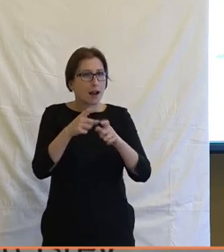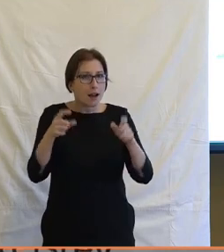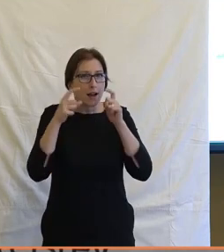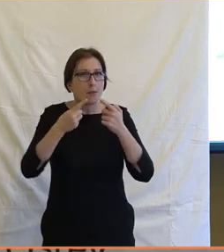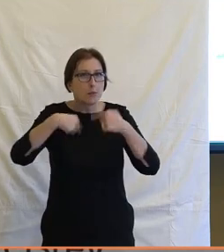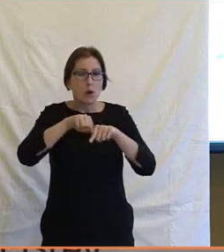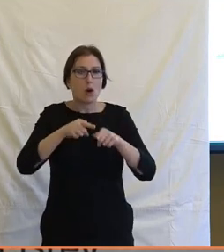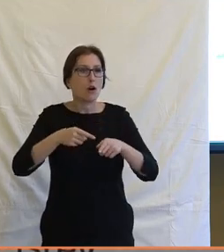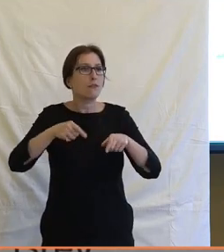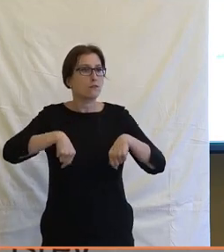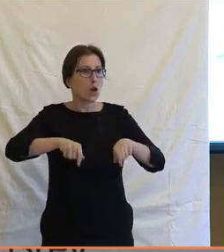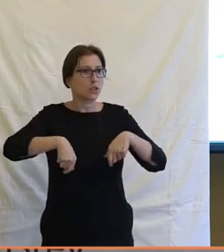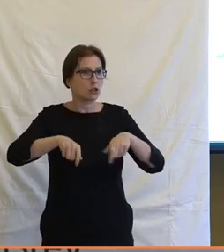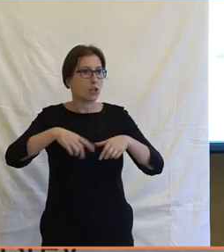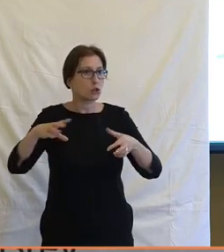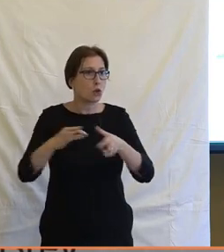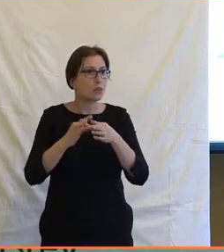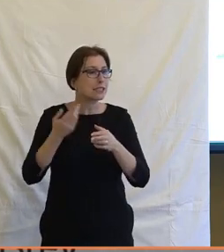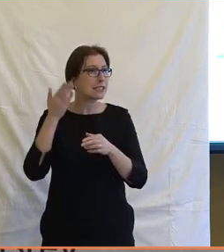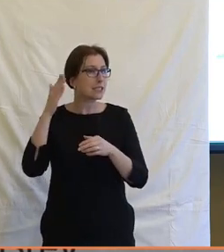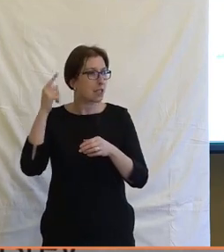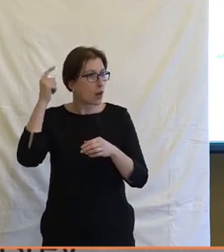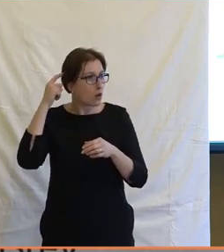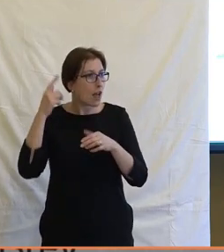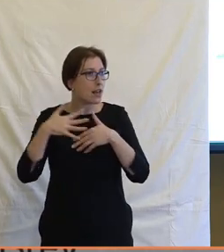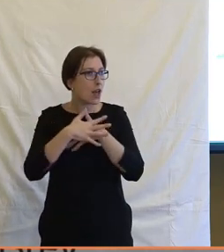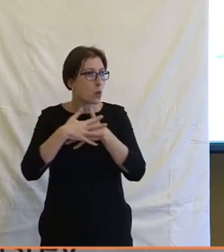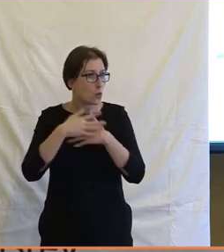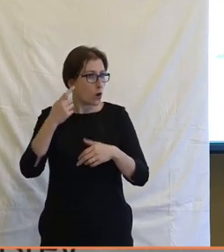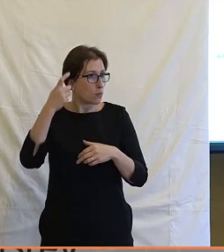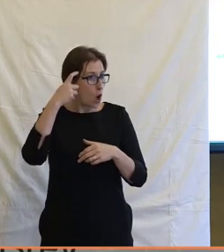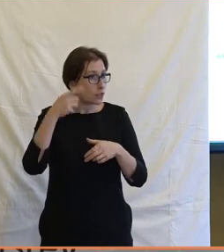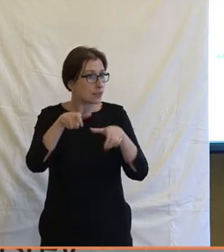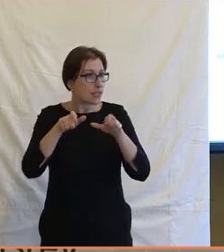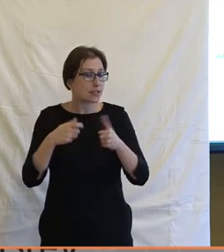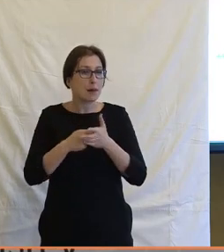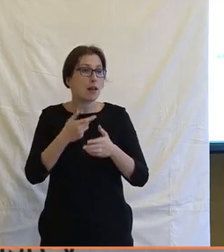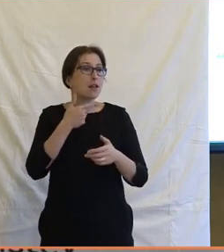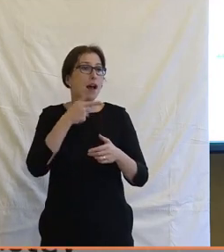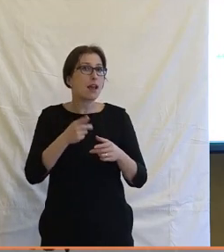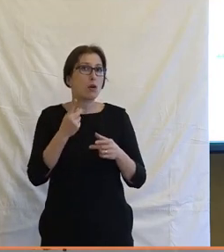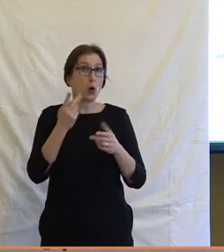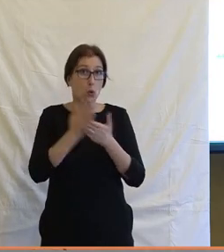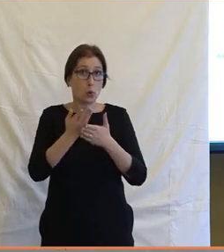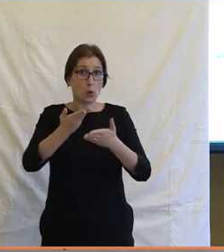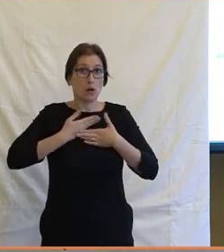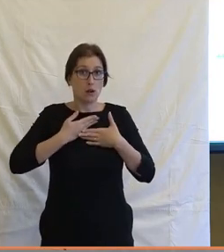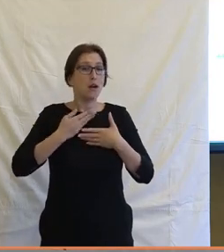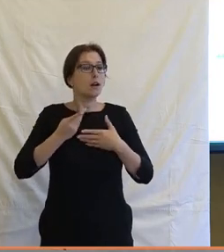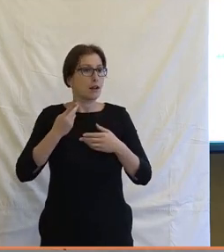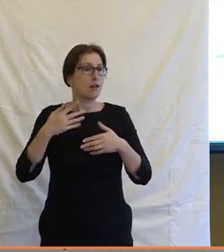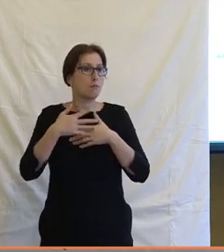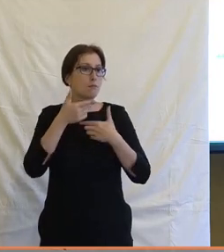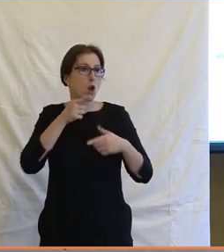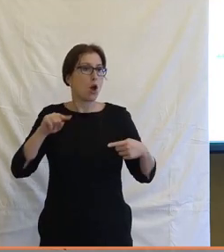který propojuje takzvané zrcadlové neurony v mozku, a těm lidem, kteří jsou na vozíku, tak to odbourává bolesti v páteři, a současně ti, kteří